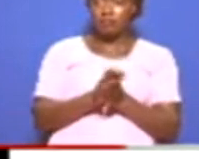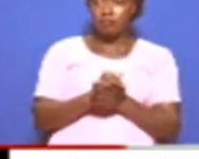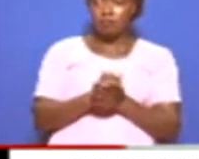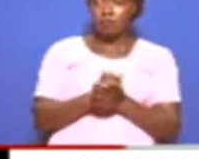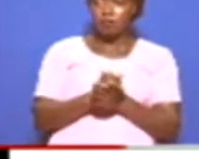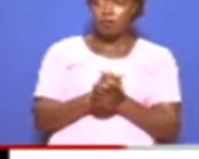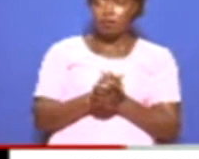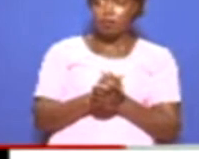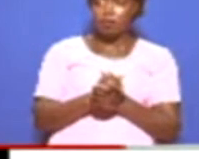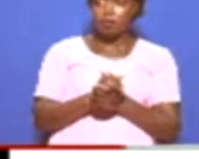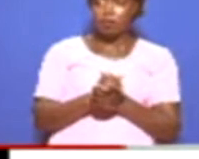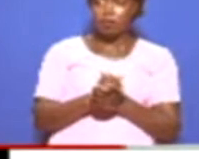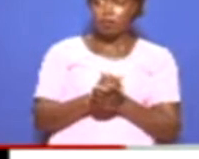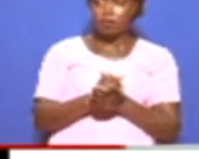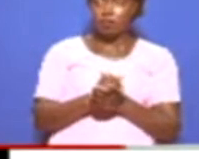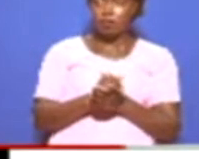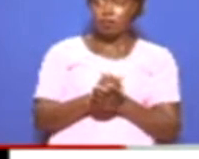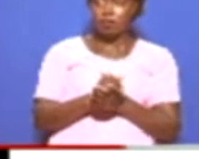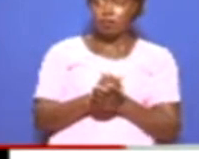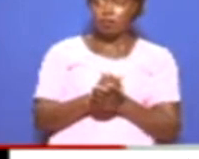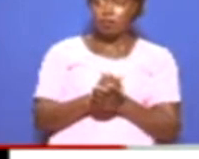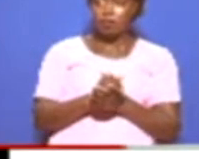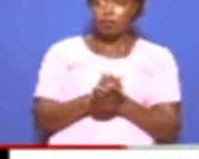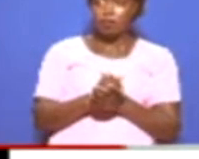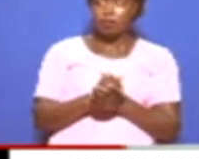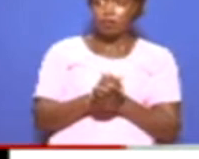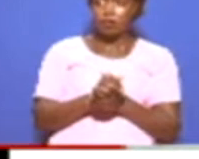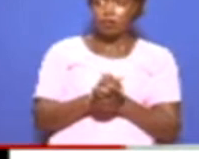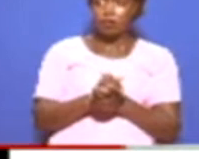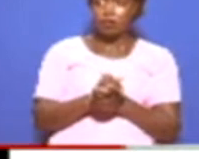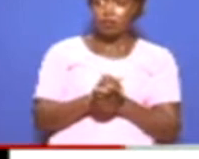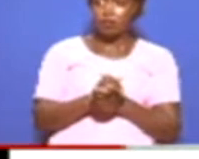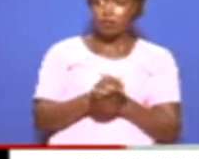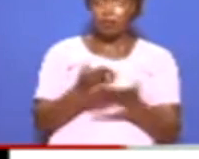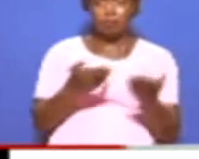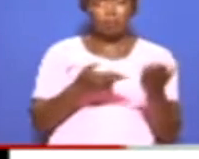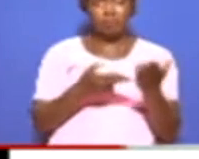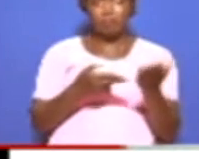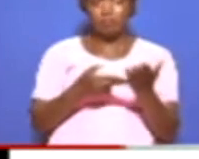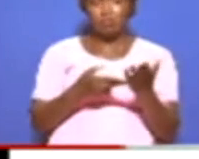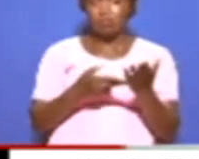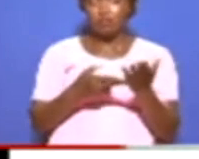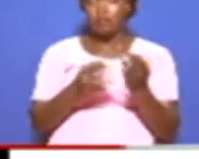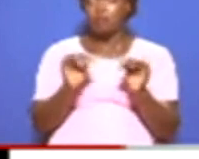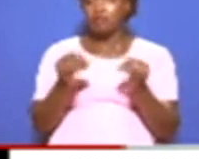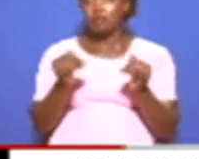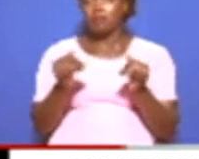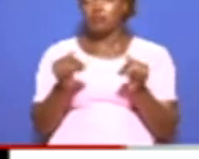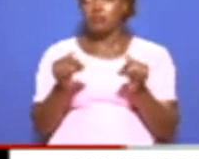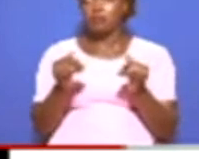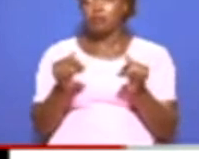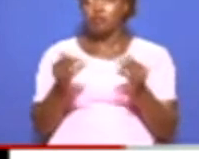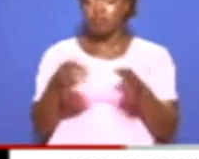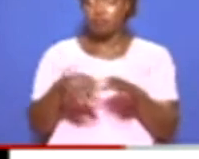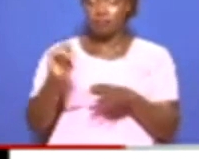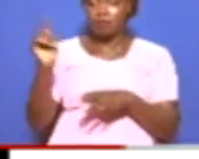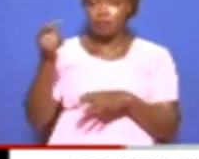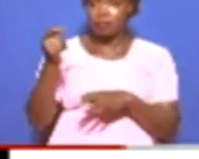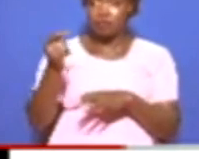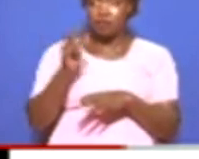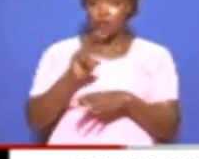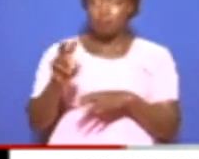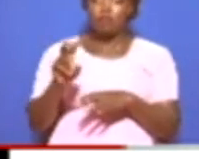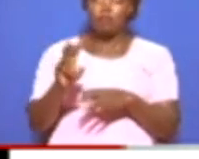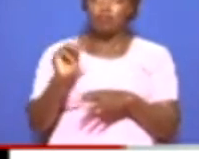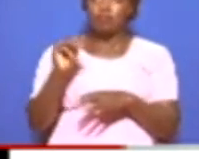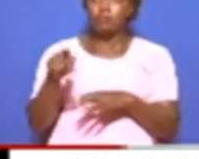kidogo tuangazie zaidi kuhusiana na masuala ya urubani, ni kwamba kuna hii teknolojia mpya ambayo imejiri hapa nchini na tumeona wabunge